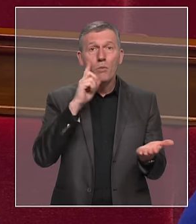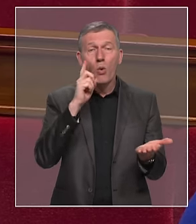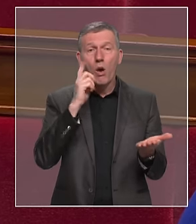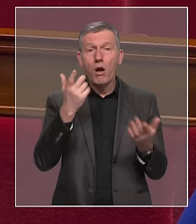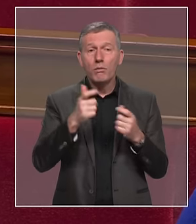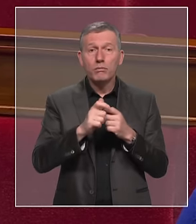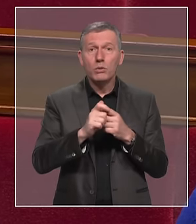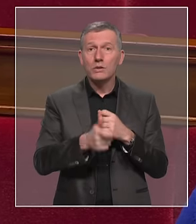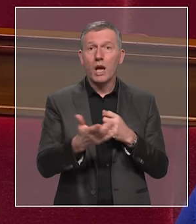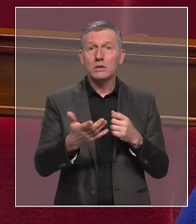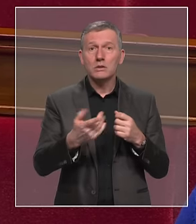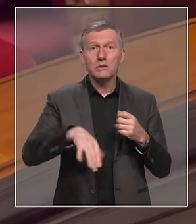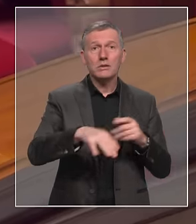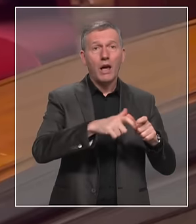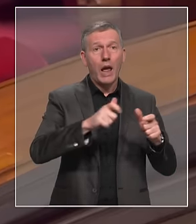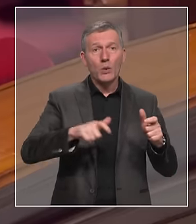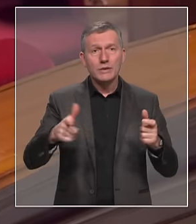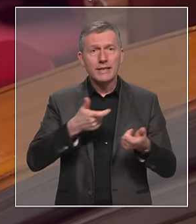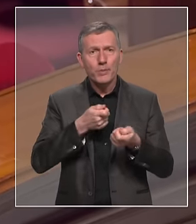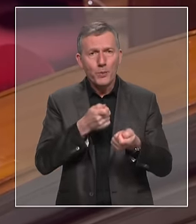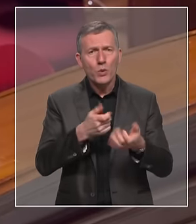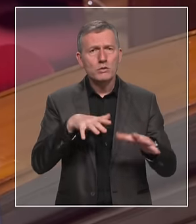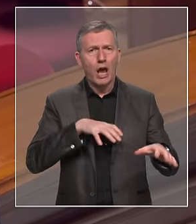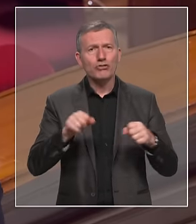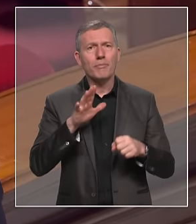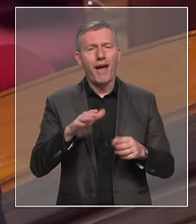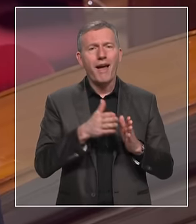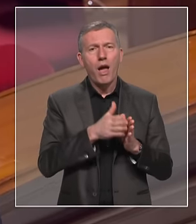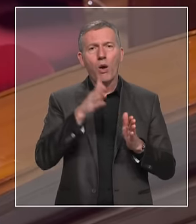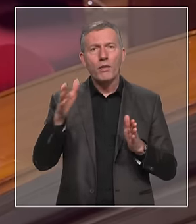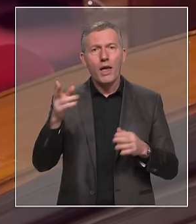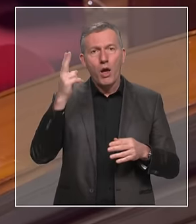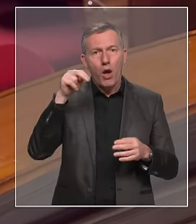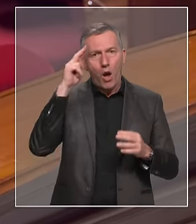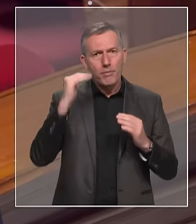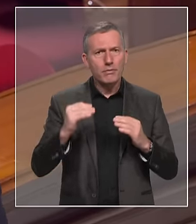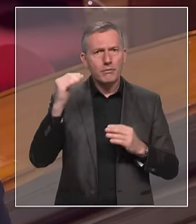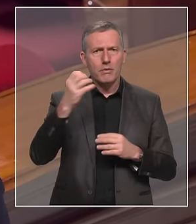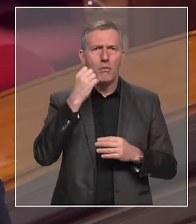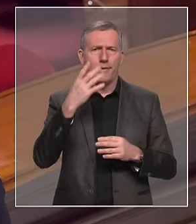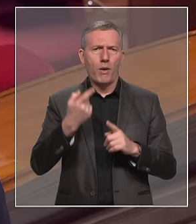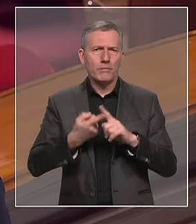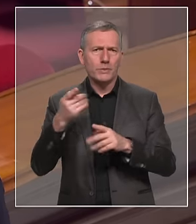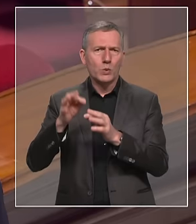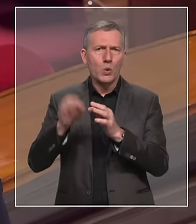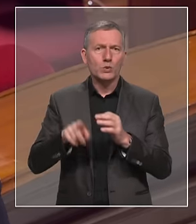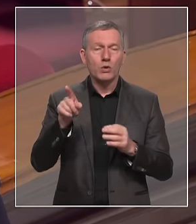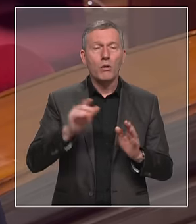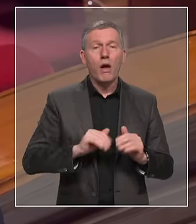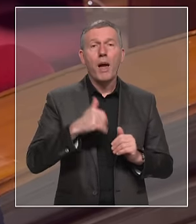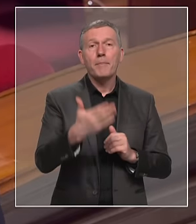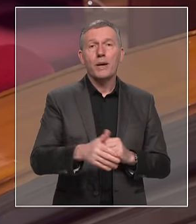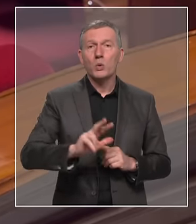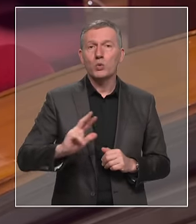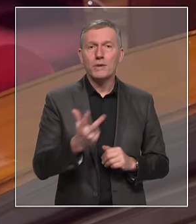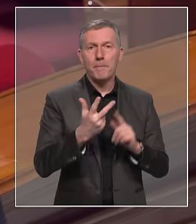impact sur notre industrie, voulons agir, mais le degré européen, le levier européen est le bon levier. Et ensuite, qu'est-ce qu'on fait ? Troisième